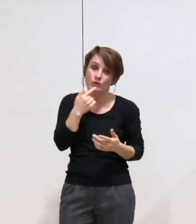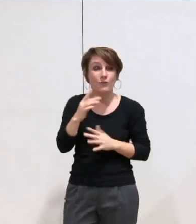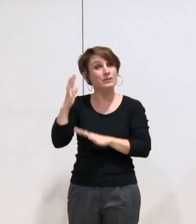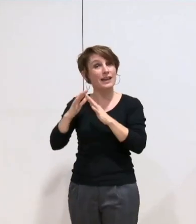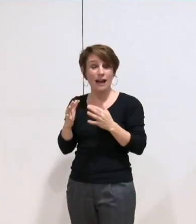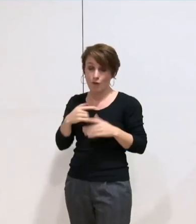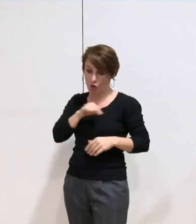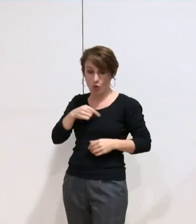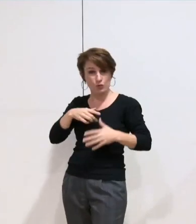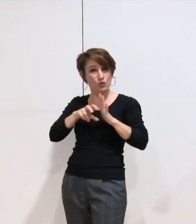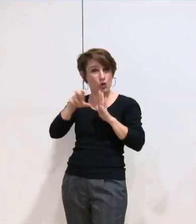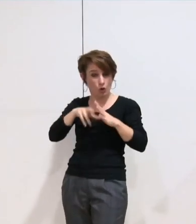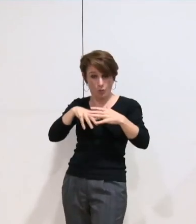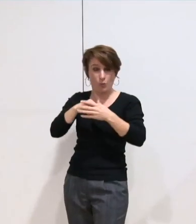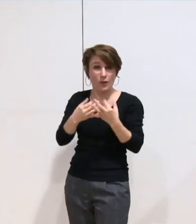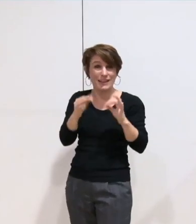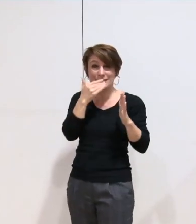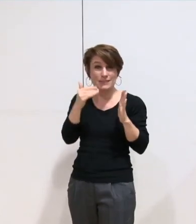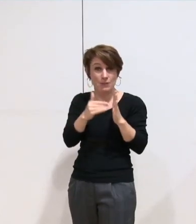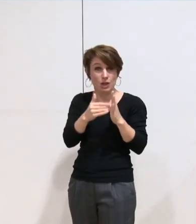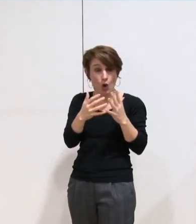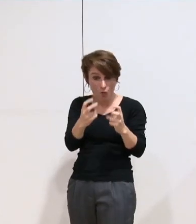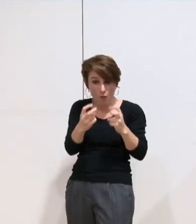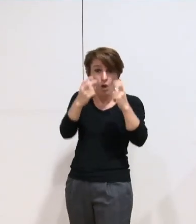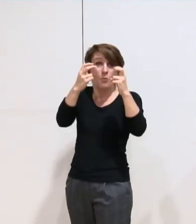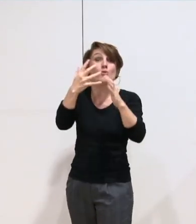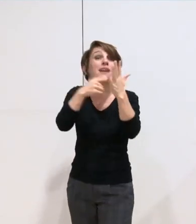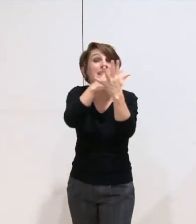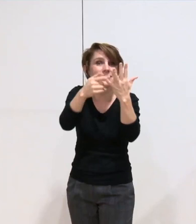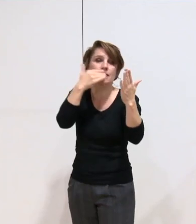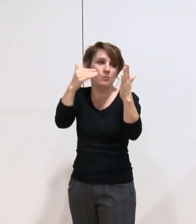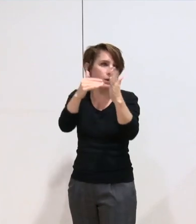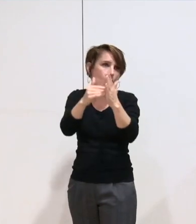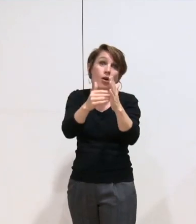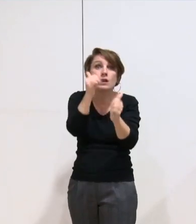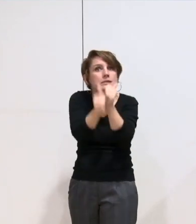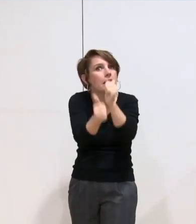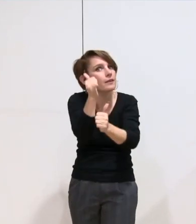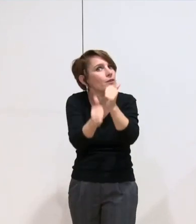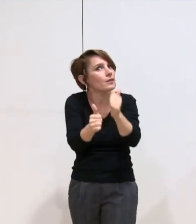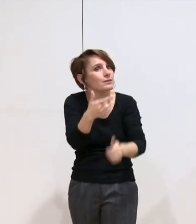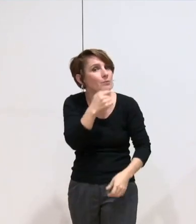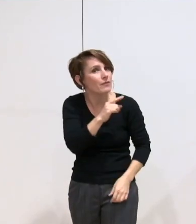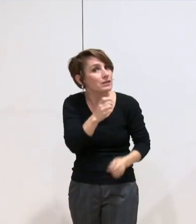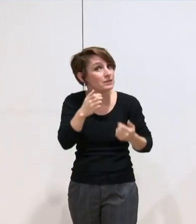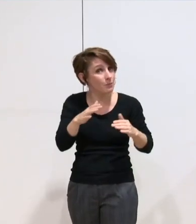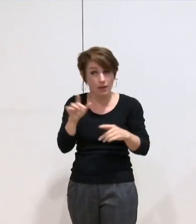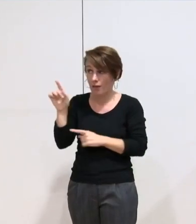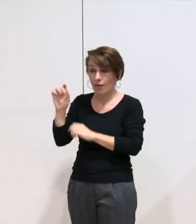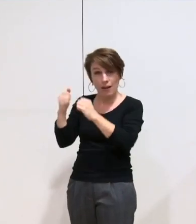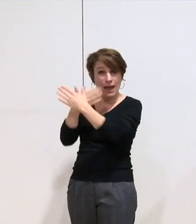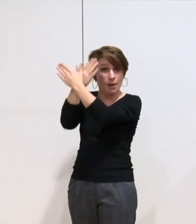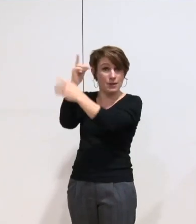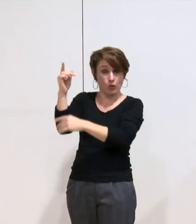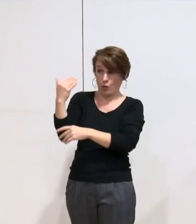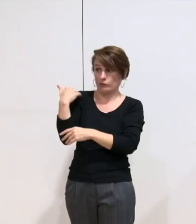5, c'est un enjeu, c'est un challenge, ça ne sera pas facile. Et c'est là de nouveau la métro qui a commencé dès 2013 avec un